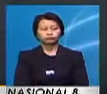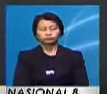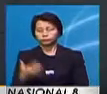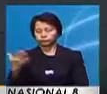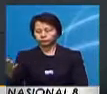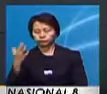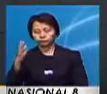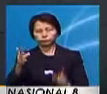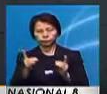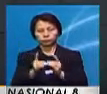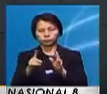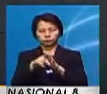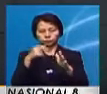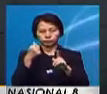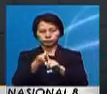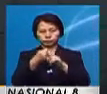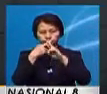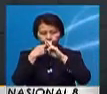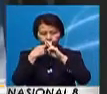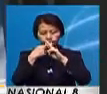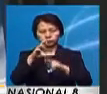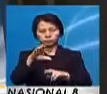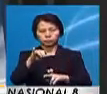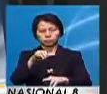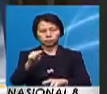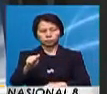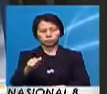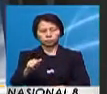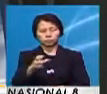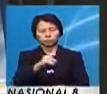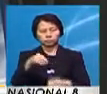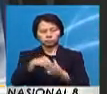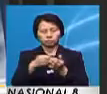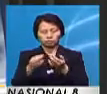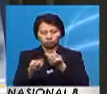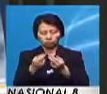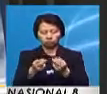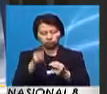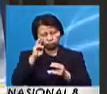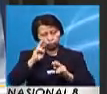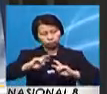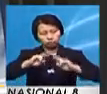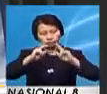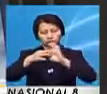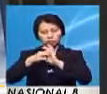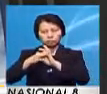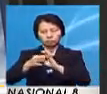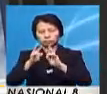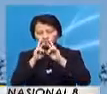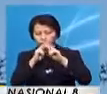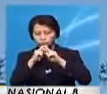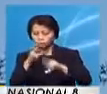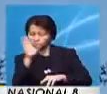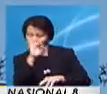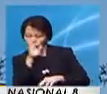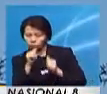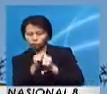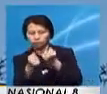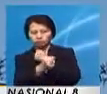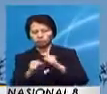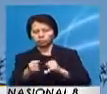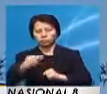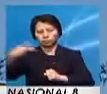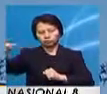Beliau akan turut bertemu pengarah agensi perisikan pusat CIA, John Brennan, dalam usaha mempertingkatkan kerjasama risikan dan keselamatan kedua